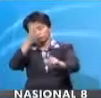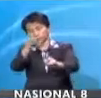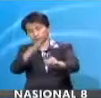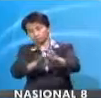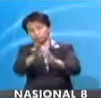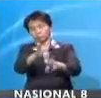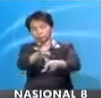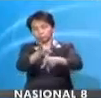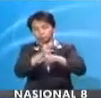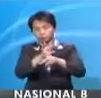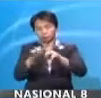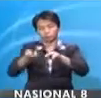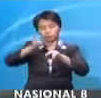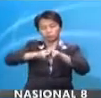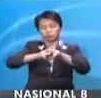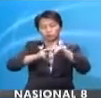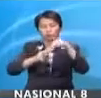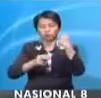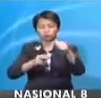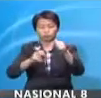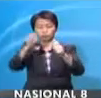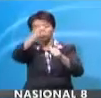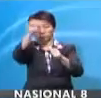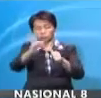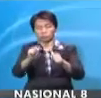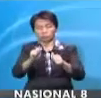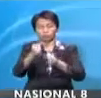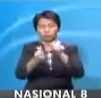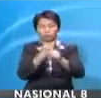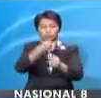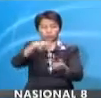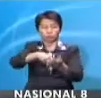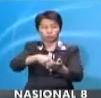pertumbuhan pinjaman meningkat sebanyak 10% tahun ini.